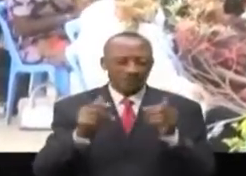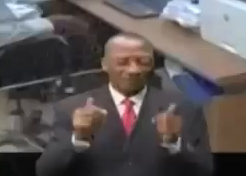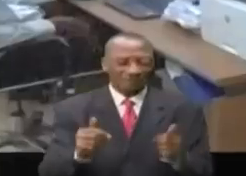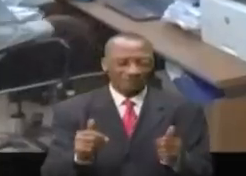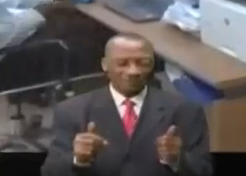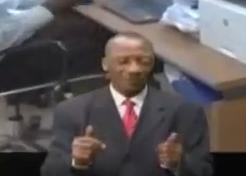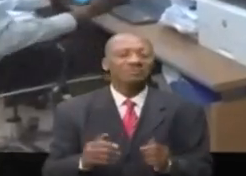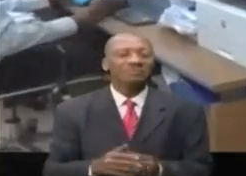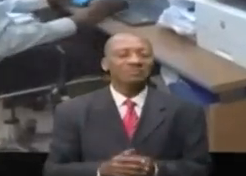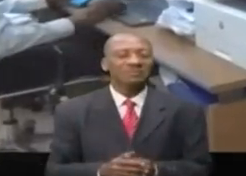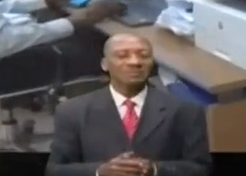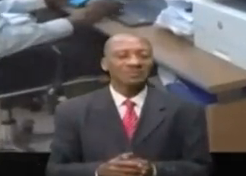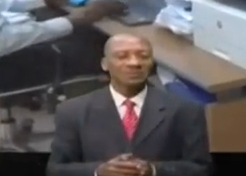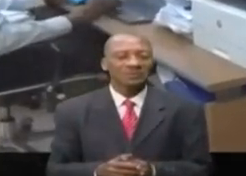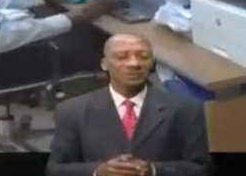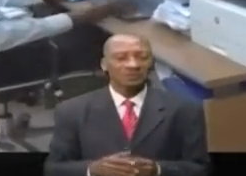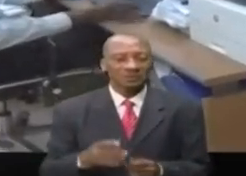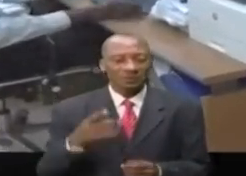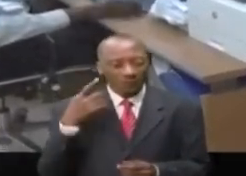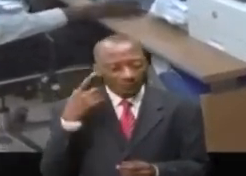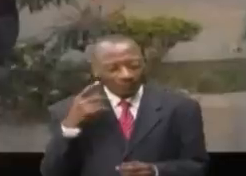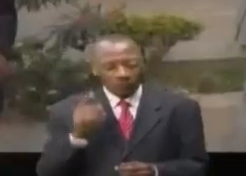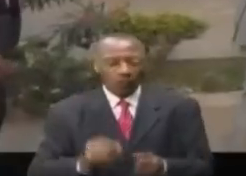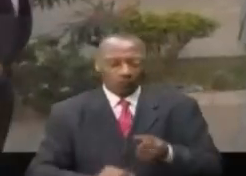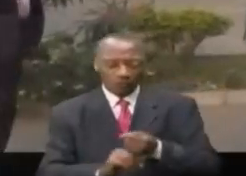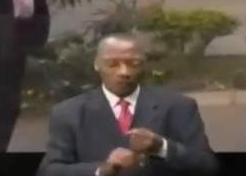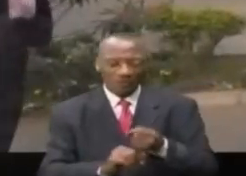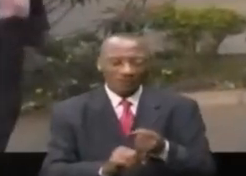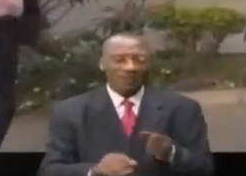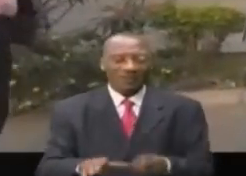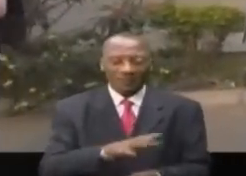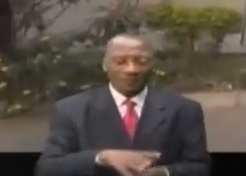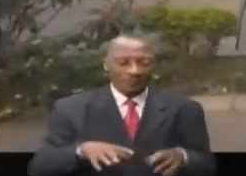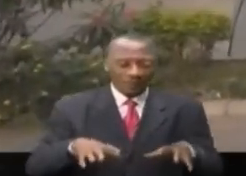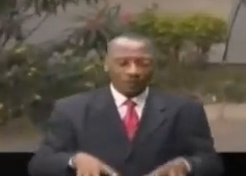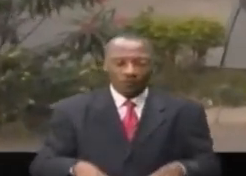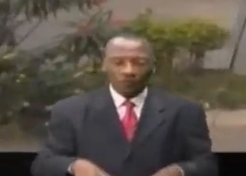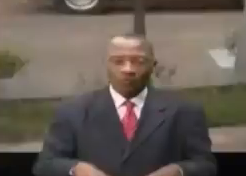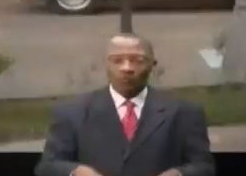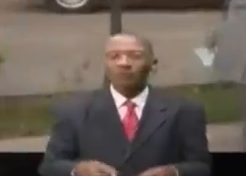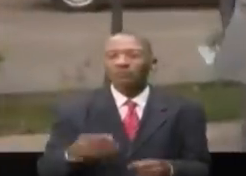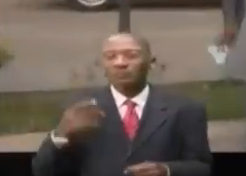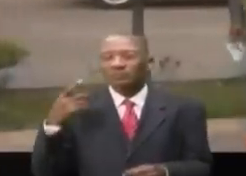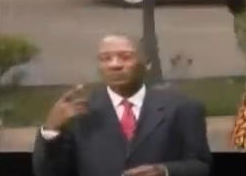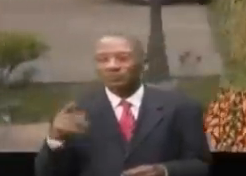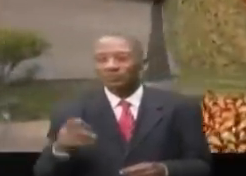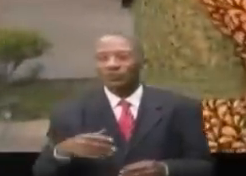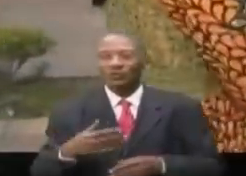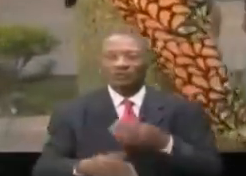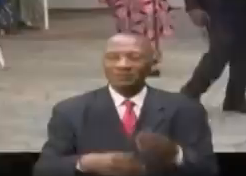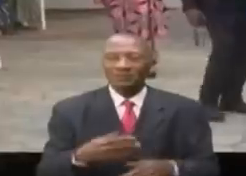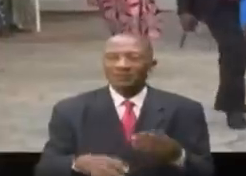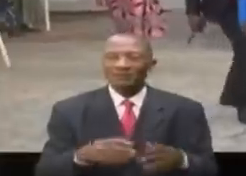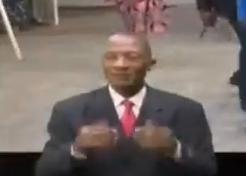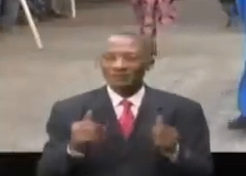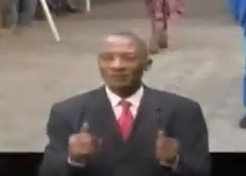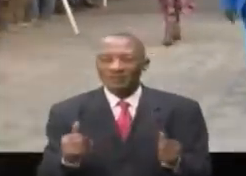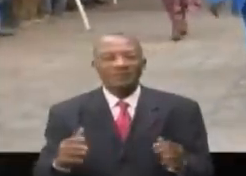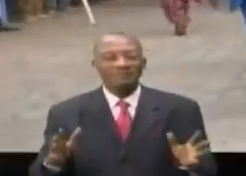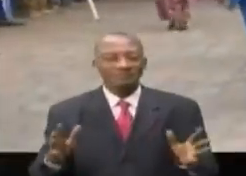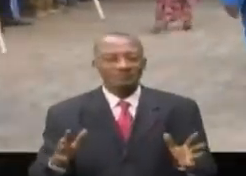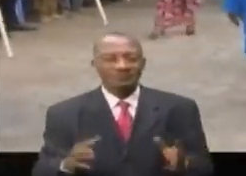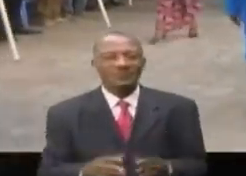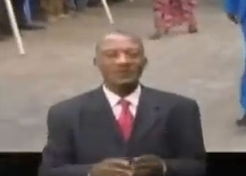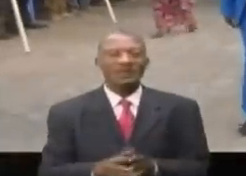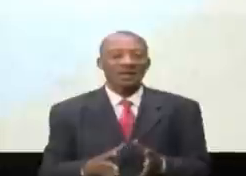d'être outillées sur les nouvelles technologies agricoles. Le ministre de l'Agriculture, qu'accompagnait le secrétaire général à l'agriculture et le